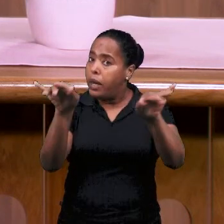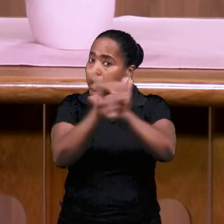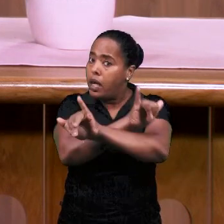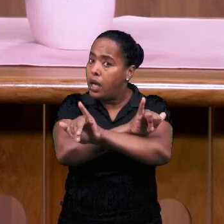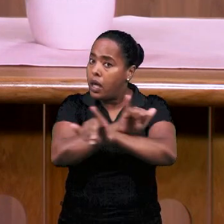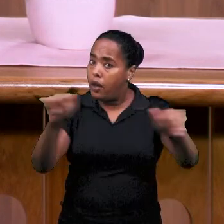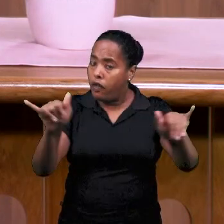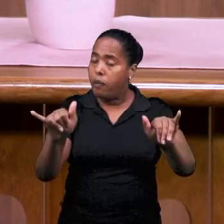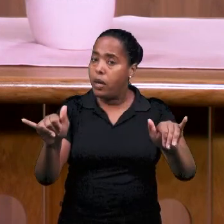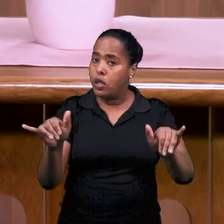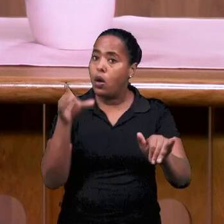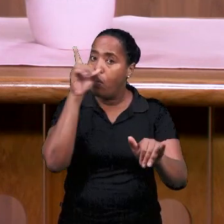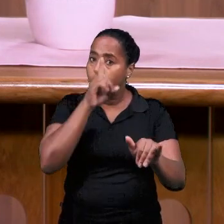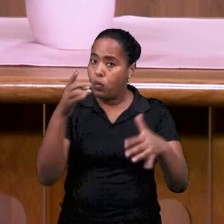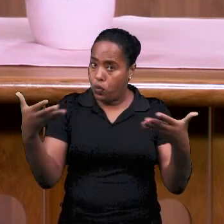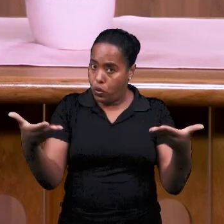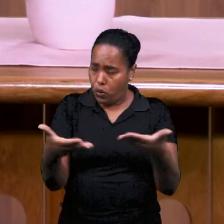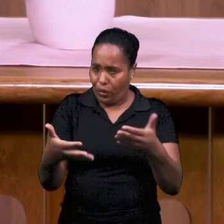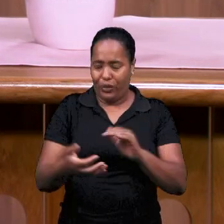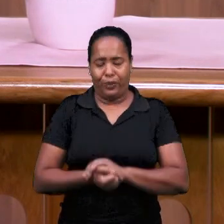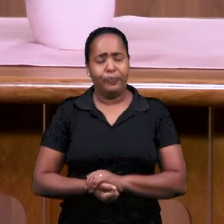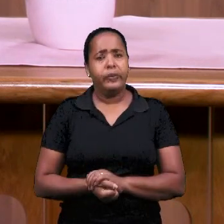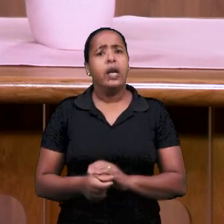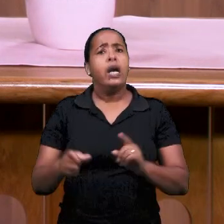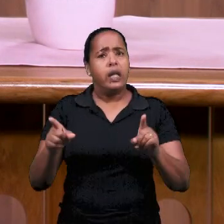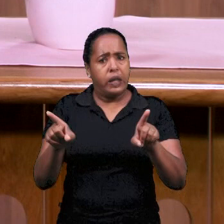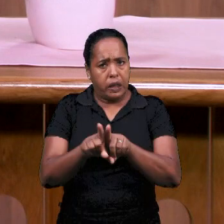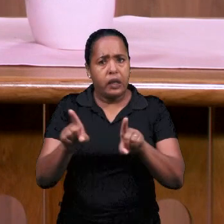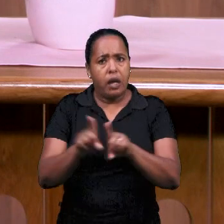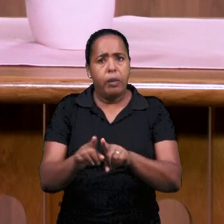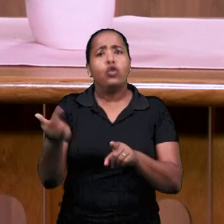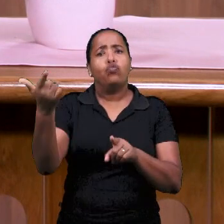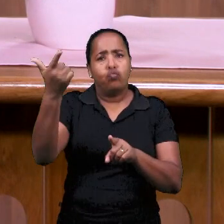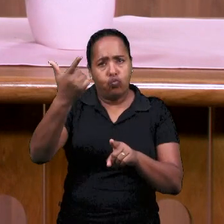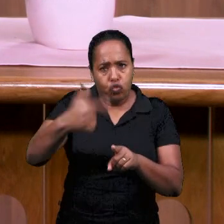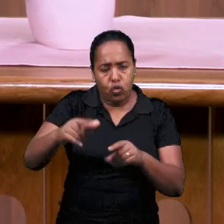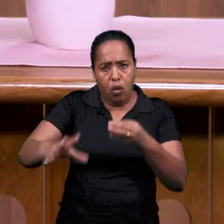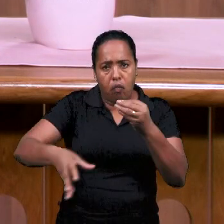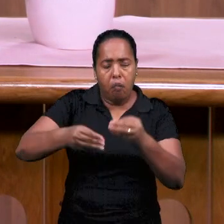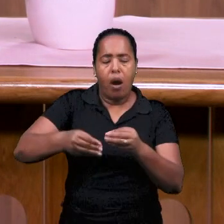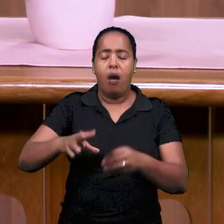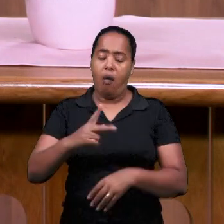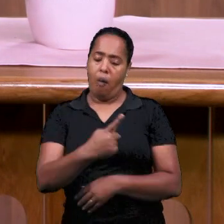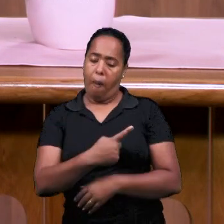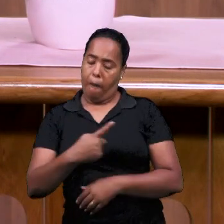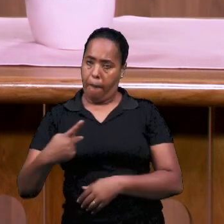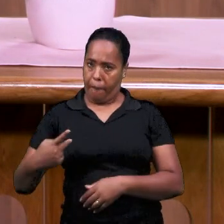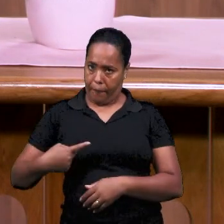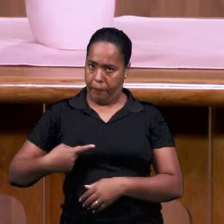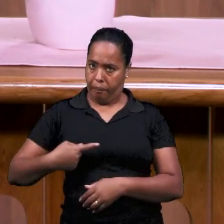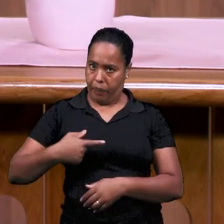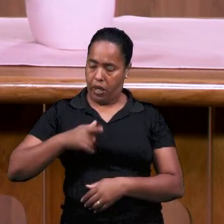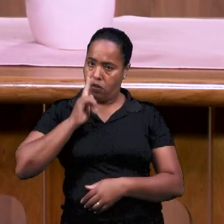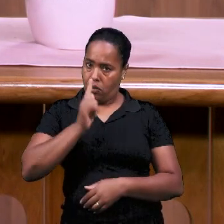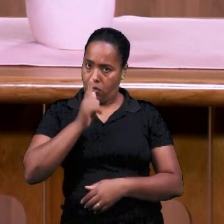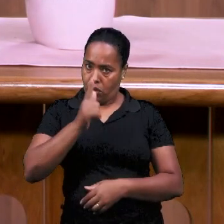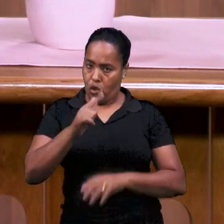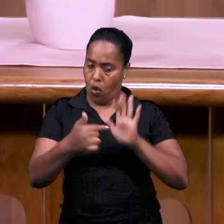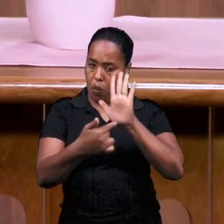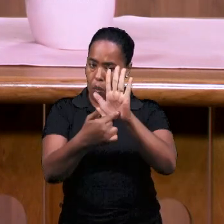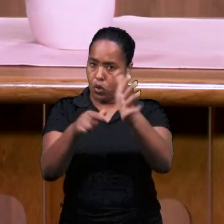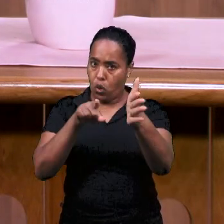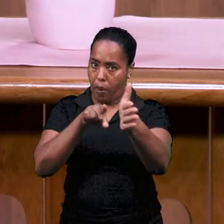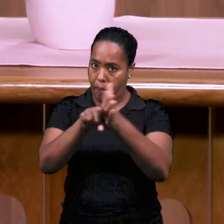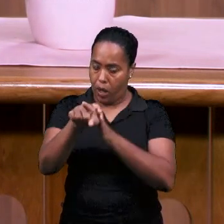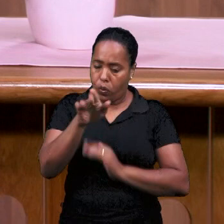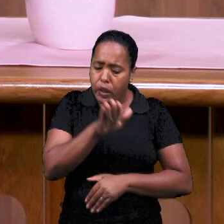et les annonces pour ce dimanche. Je veux donc souligner ici, le pasteur Jodetier a présenté une question aux enfants,